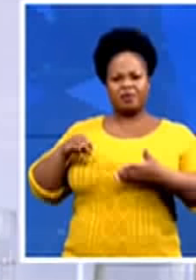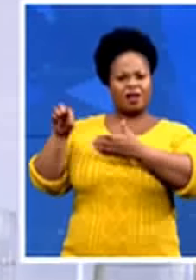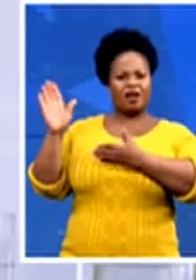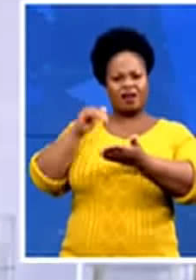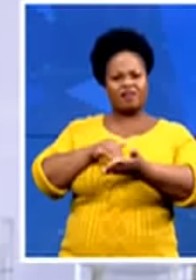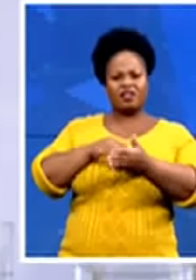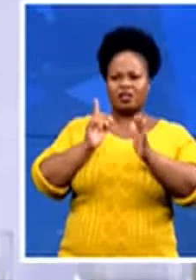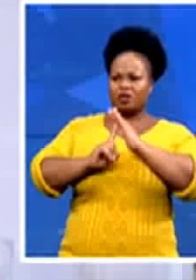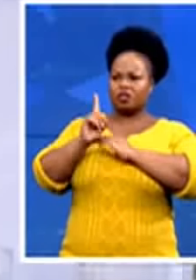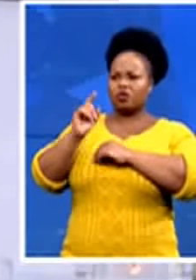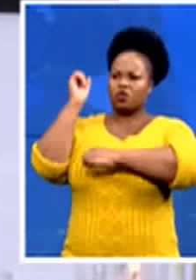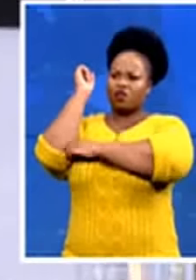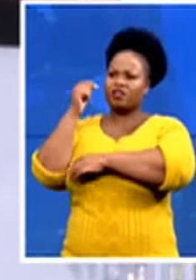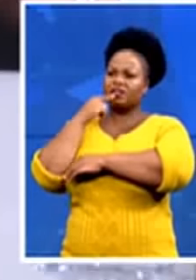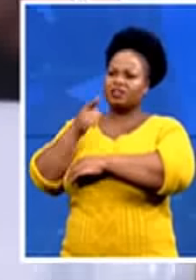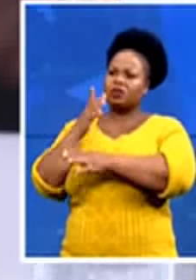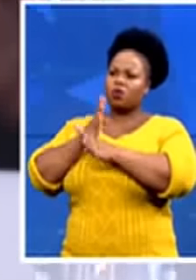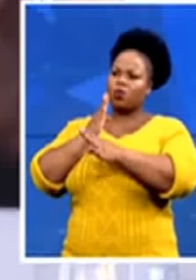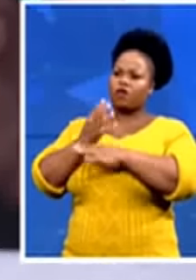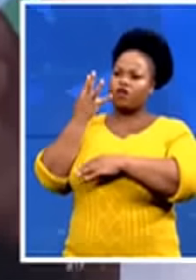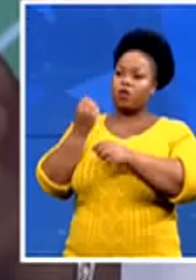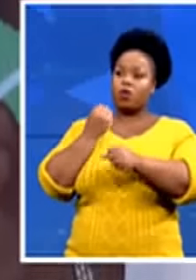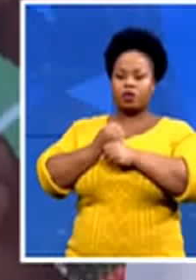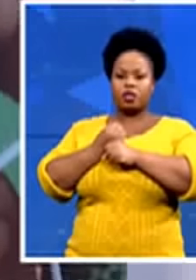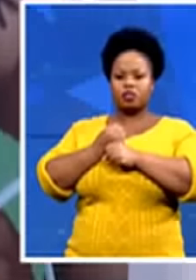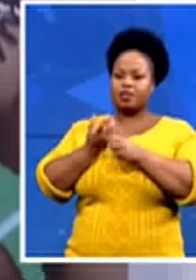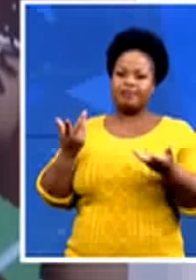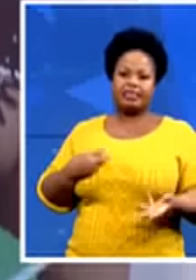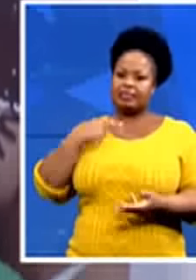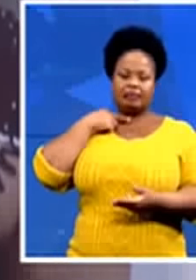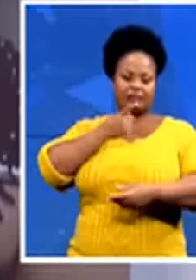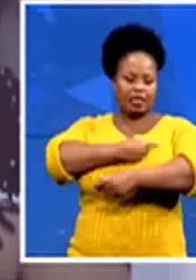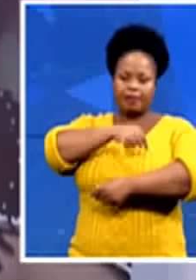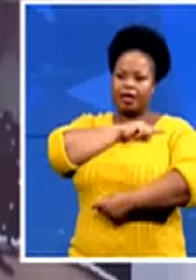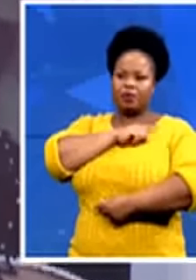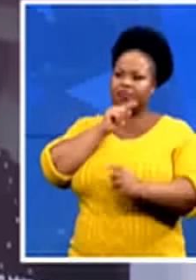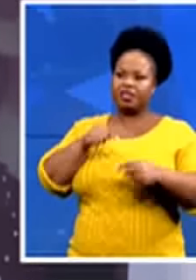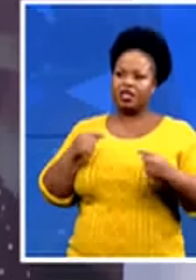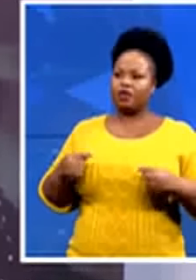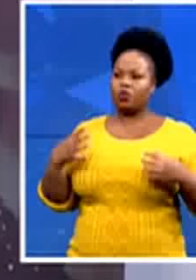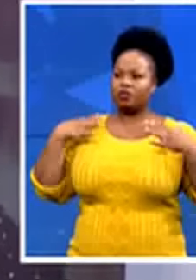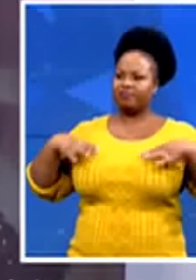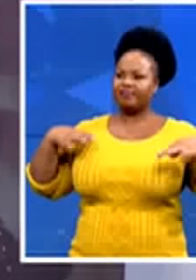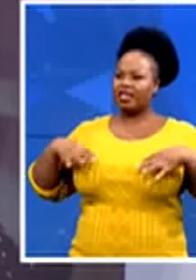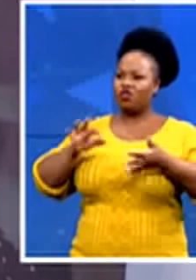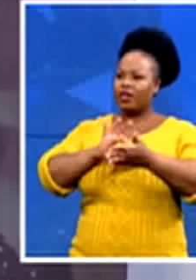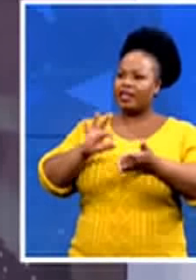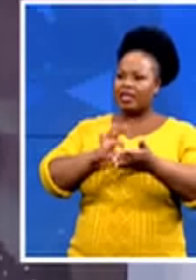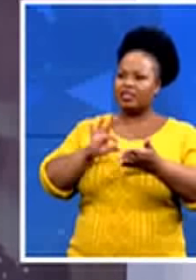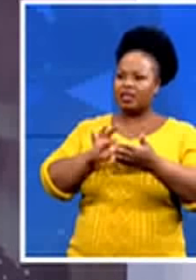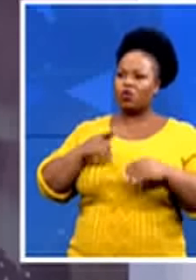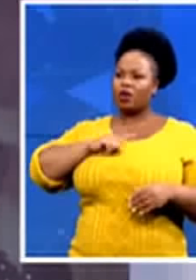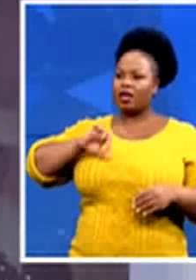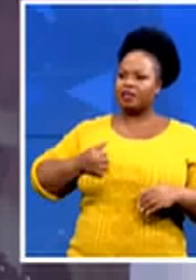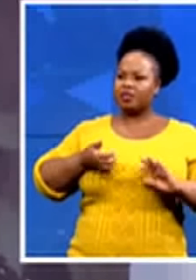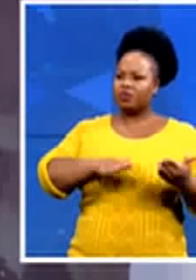for 4 years anginawo amandla ukuba engikhumule akho umuntu osebenzayo anginangane nezihlobo zami